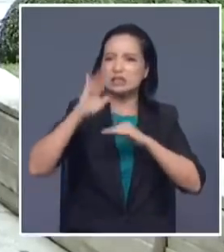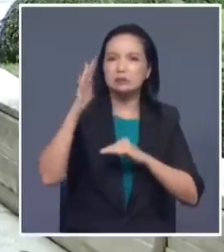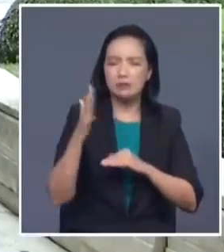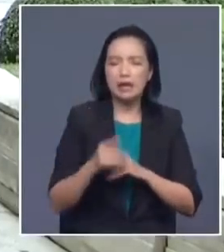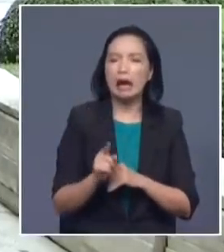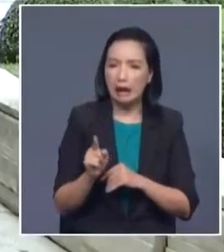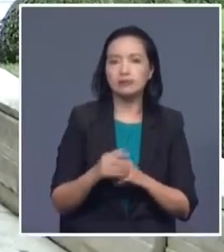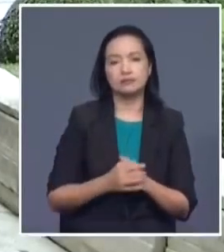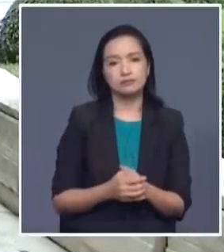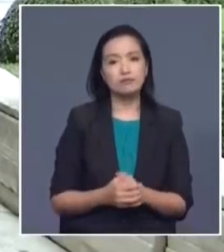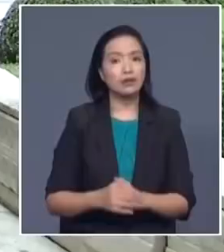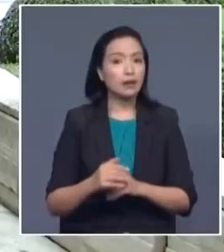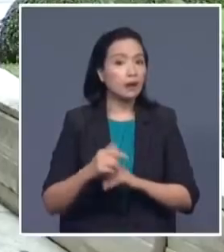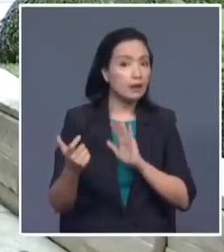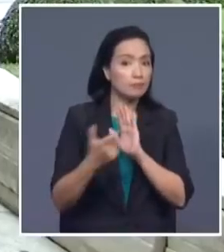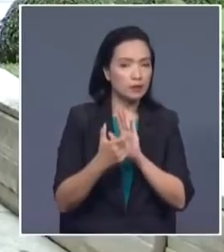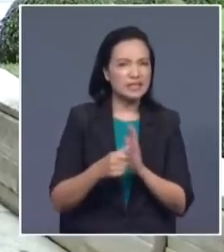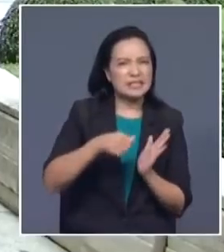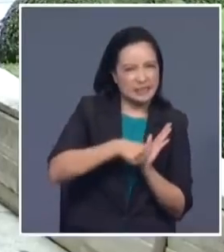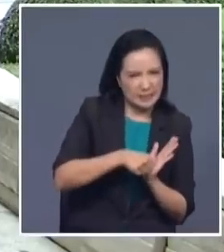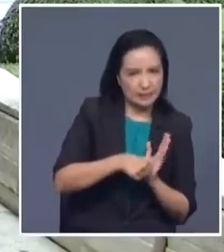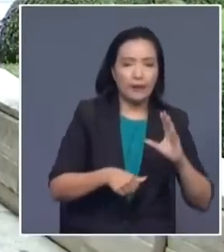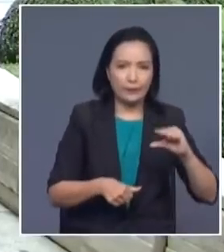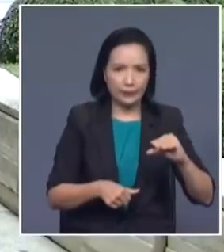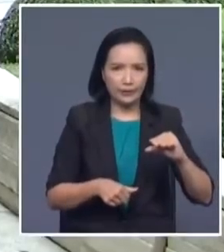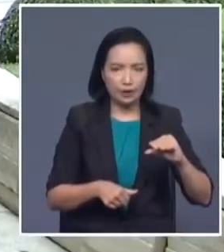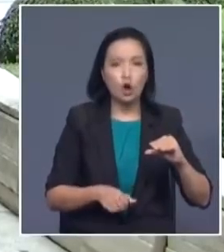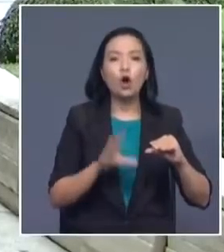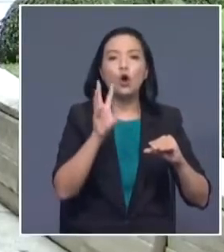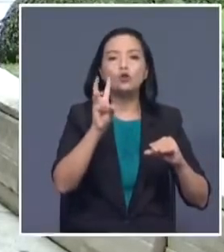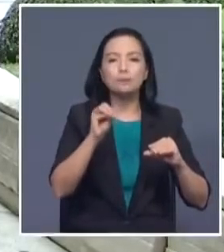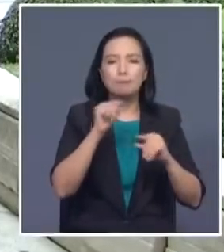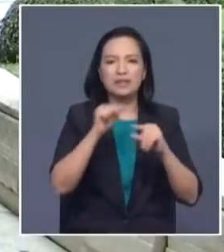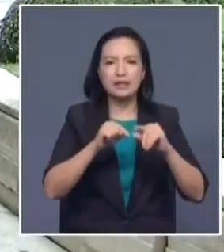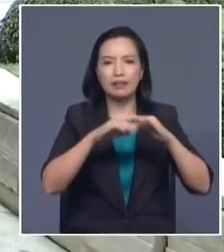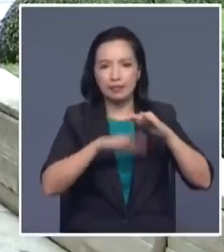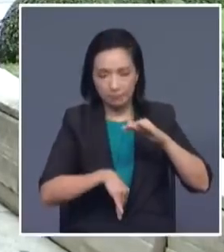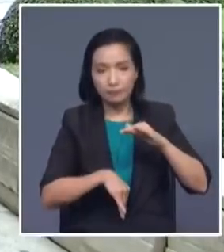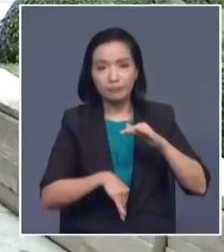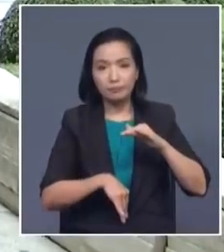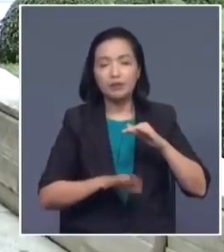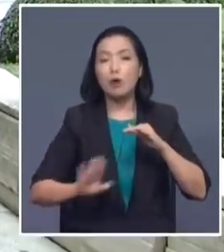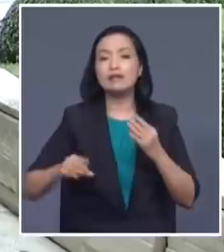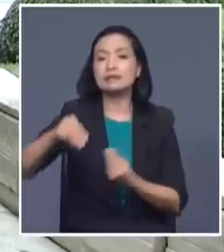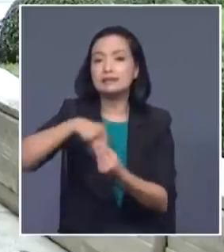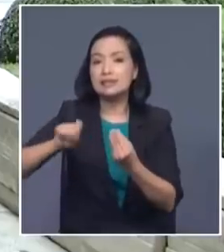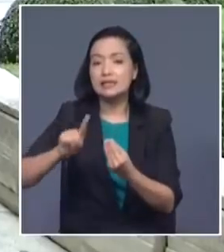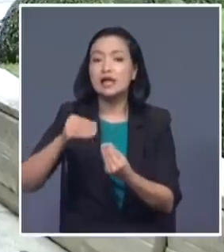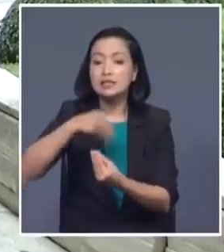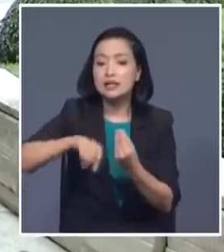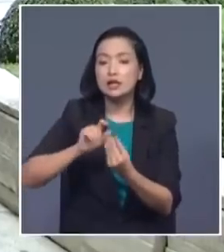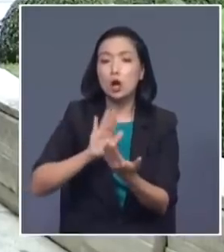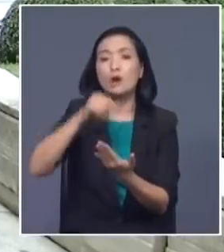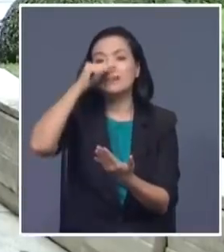ลที่กำหนดว่าสัดส่วนหนี้สาธารณะนั้นไม่ควรสูงเกิน160ของขนาดเศรษฐกิจของประเทศทั้งนี้ก็เพื่อไม่ให้